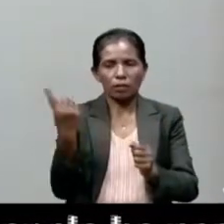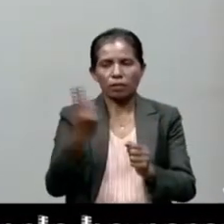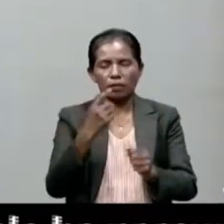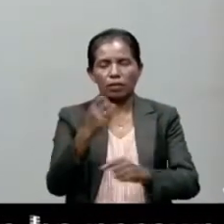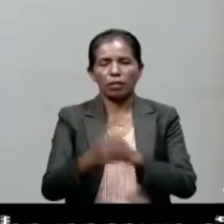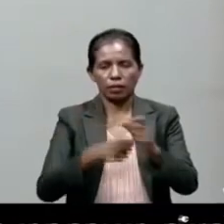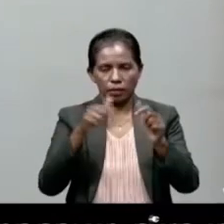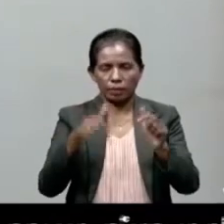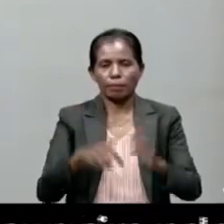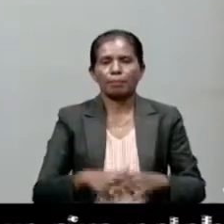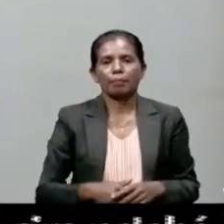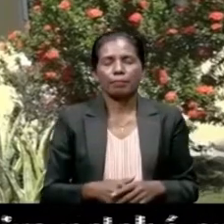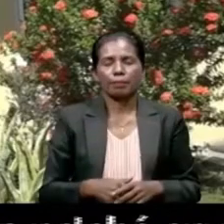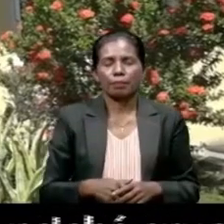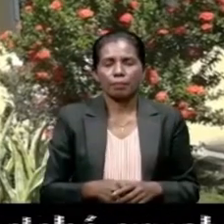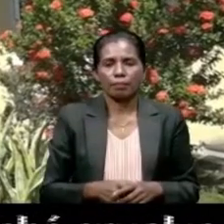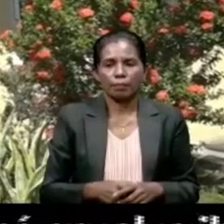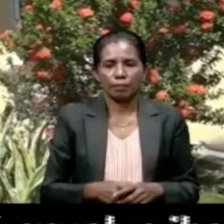ni.